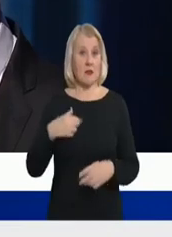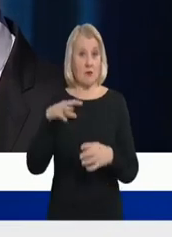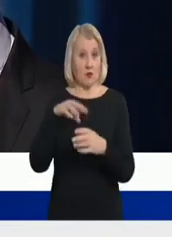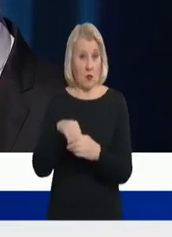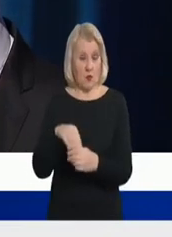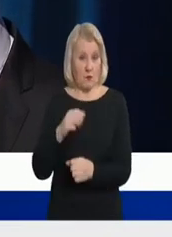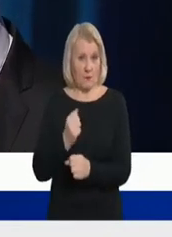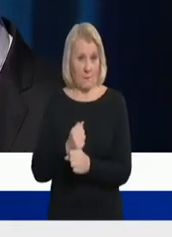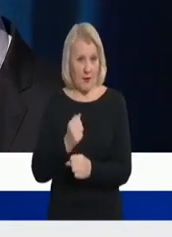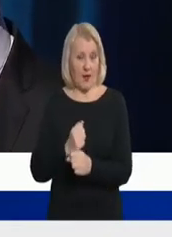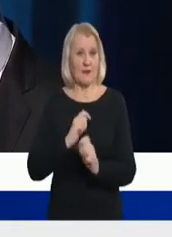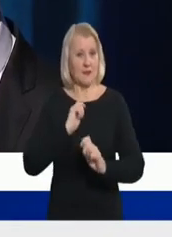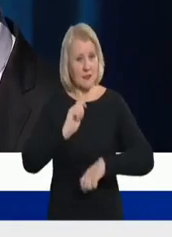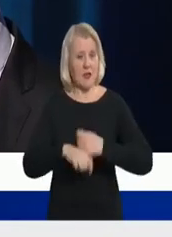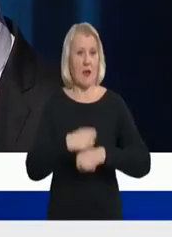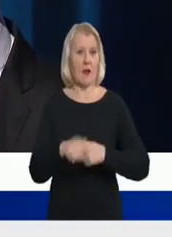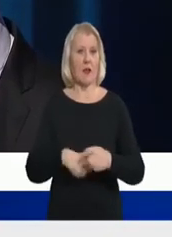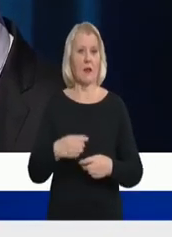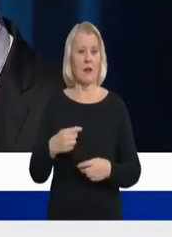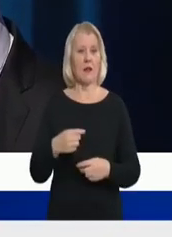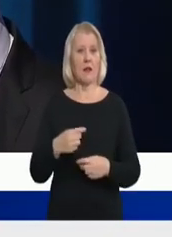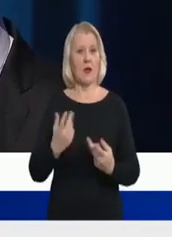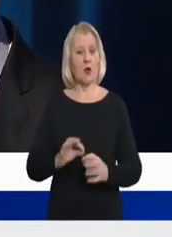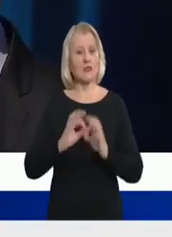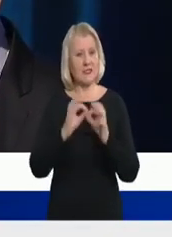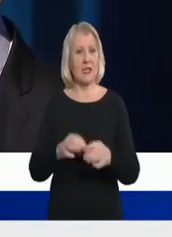funkci dělal to, co dělal celý život.